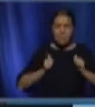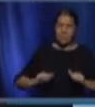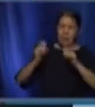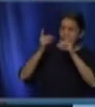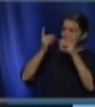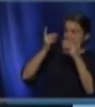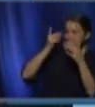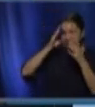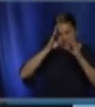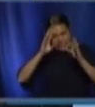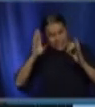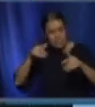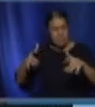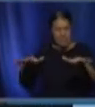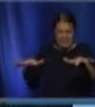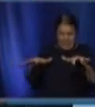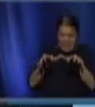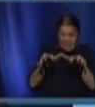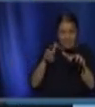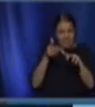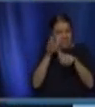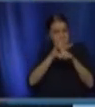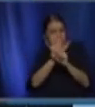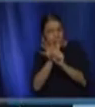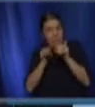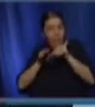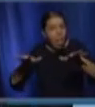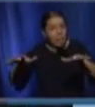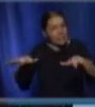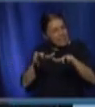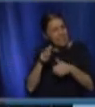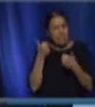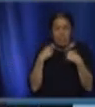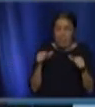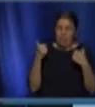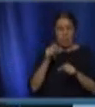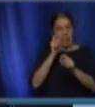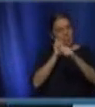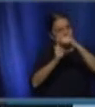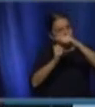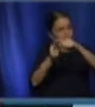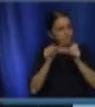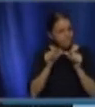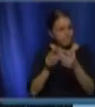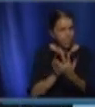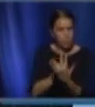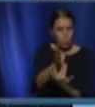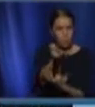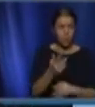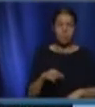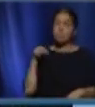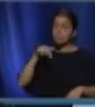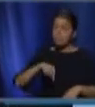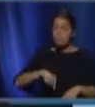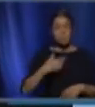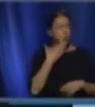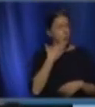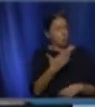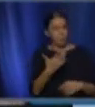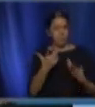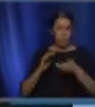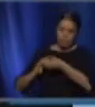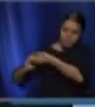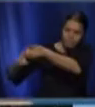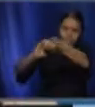sommes interreliés comme jamais auparavant dans notre histoire nationale. Je suis confiant que nous pourrons traverser cette épreuve ensemble. Je